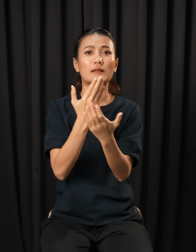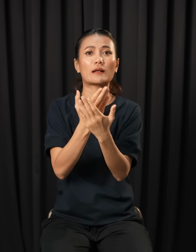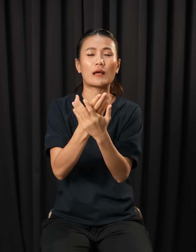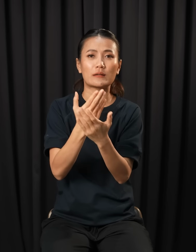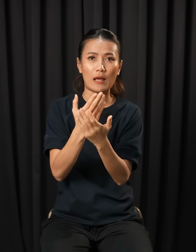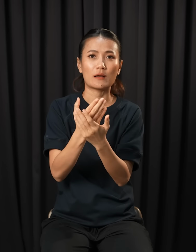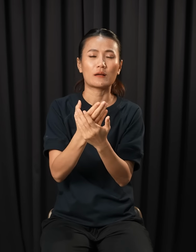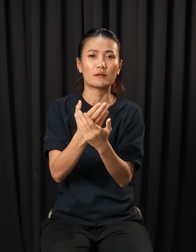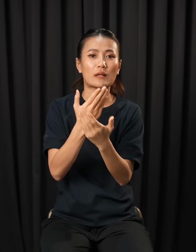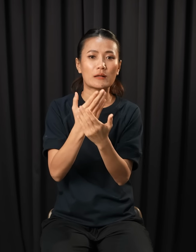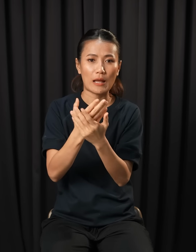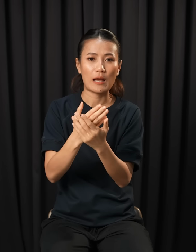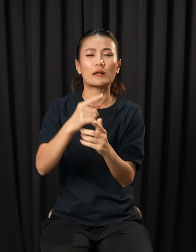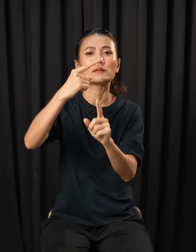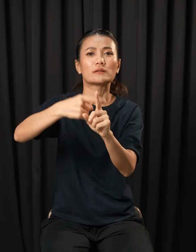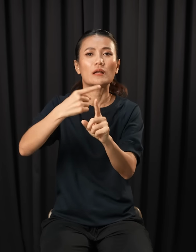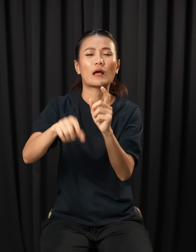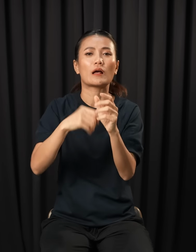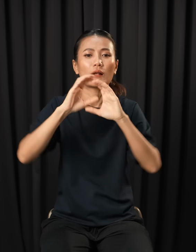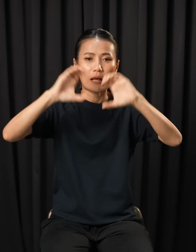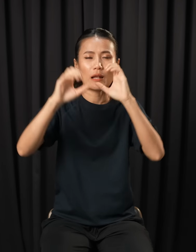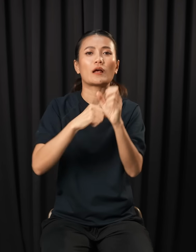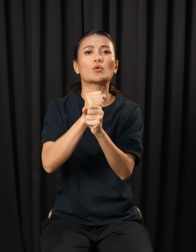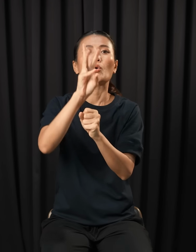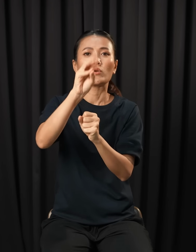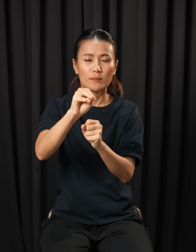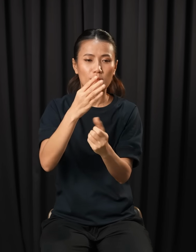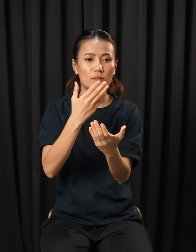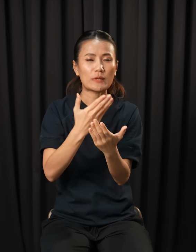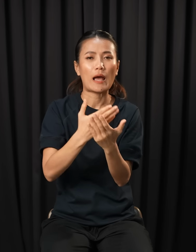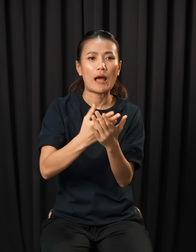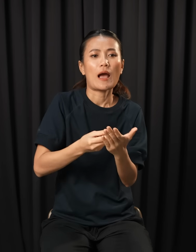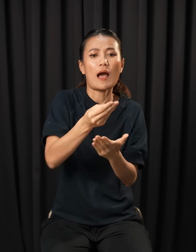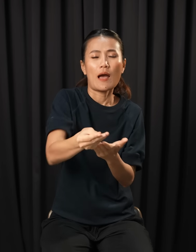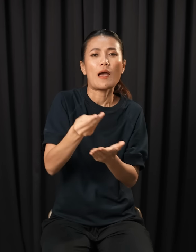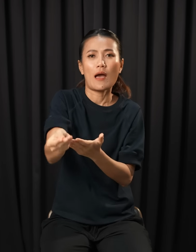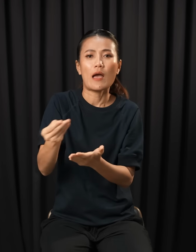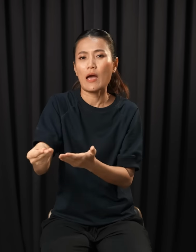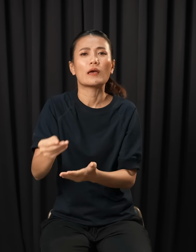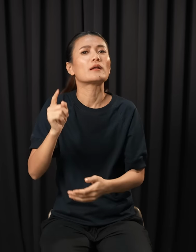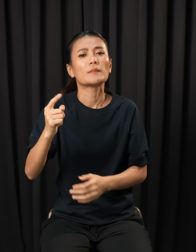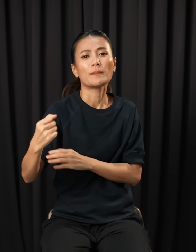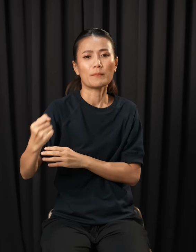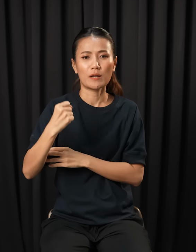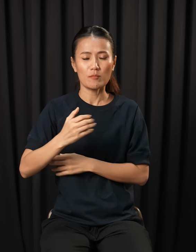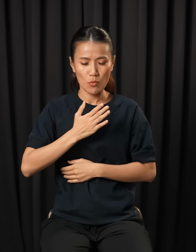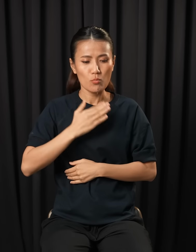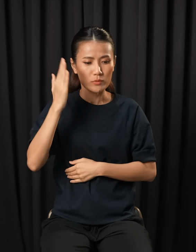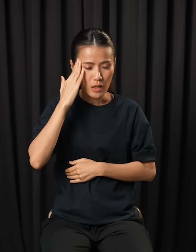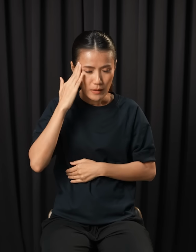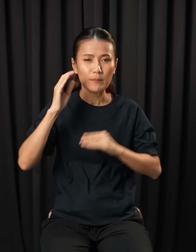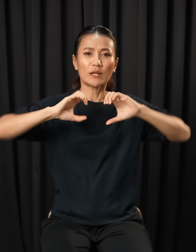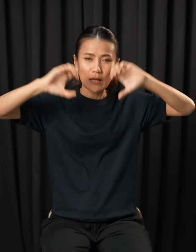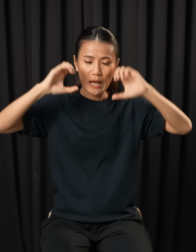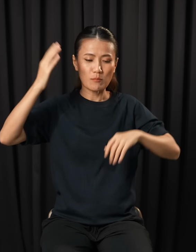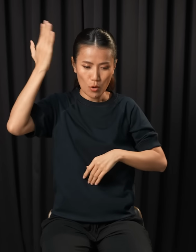ขอเรียนอย่างนี้ว่าบำนาญของพี่น้องประชาชนแล้วก็บำนาญของข้าราชการเนี่ยจะมั่นคงขึ้นในรัฐบาลที่หาเงินเป็นอย่างพรรคก้าวไ